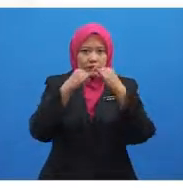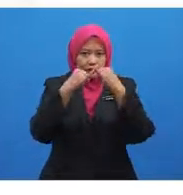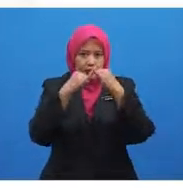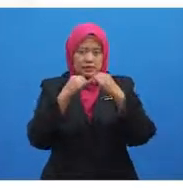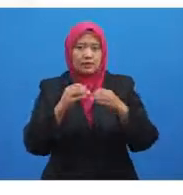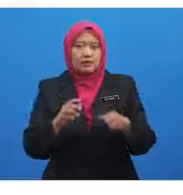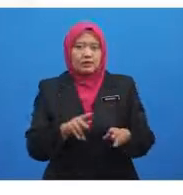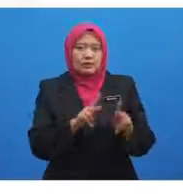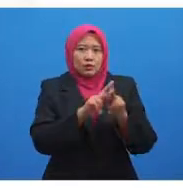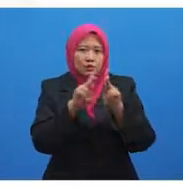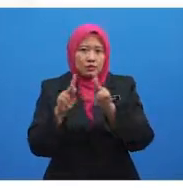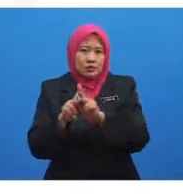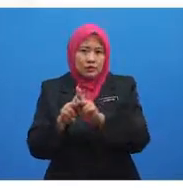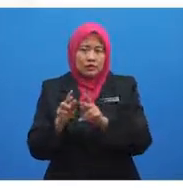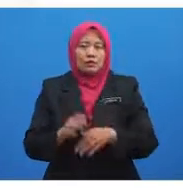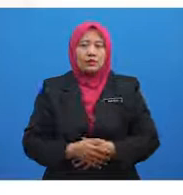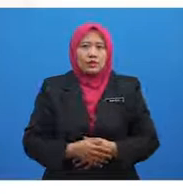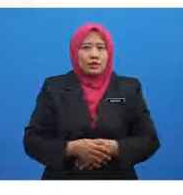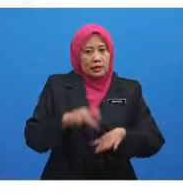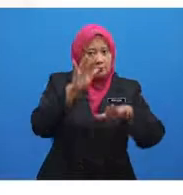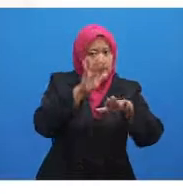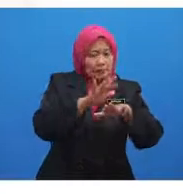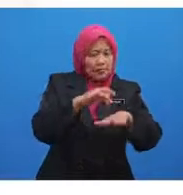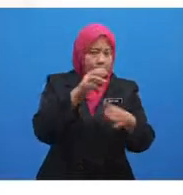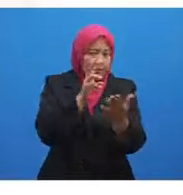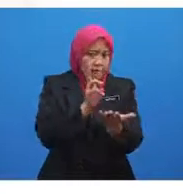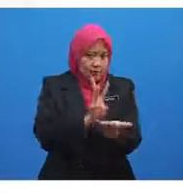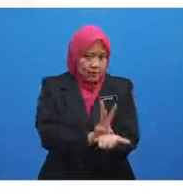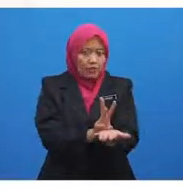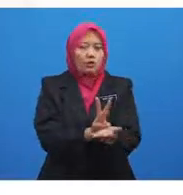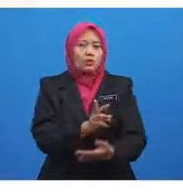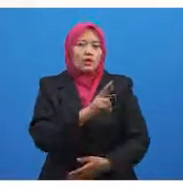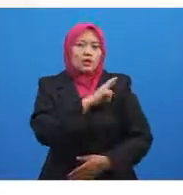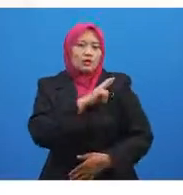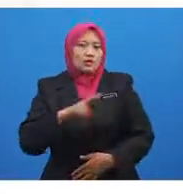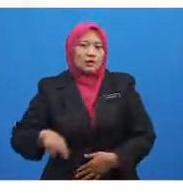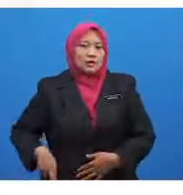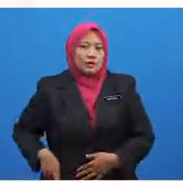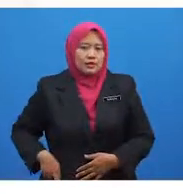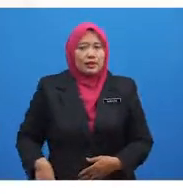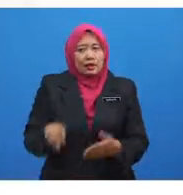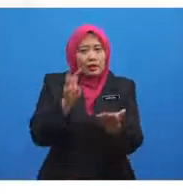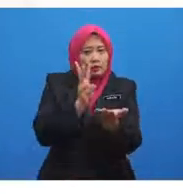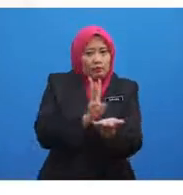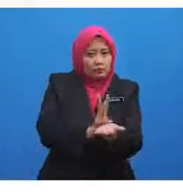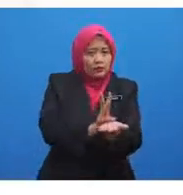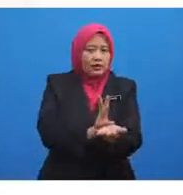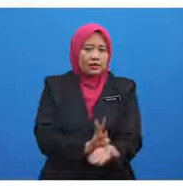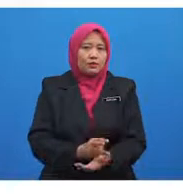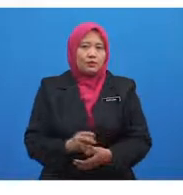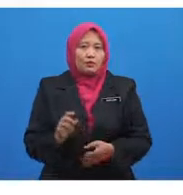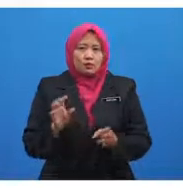berkota, lalu dipanggil pawang raja. Pawang mengerah